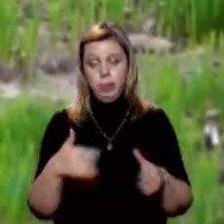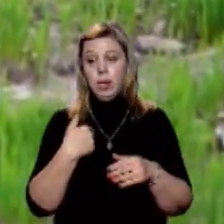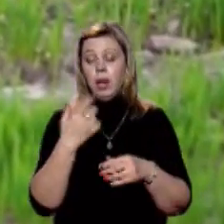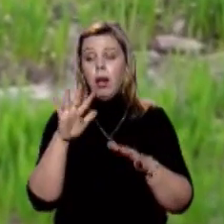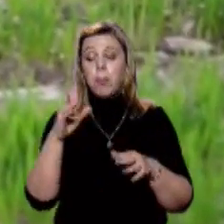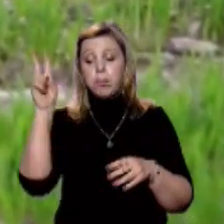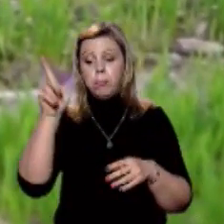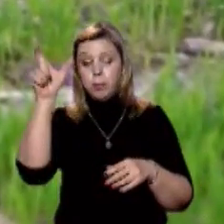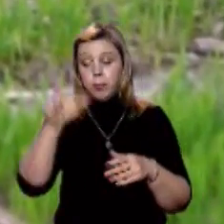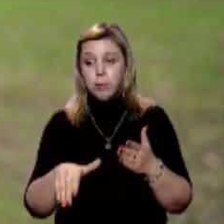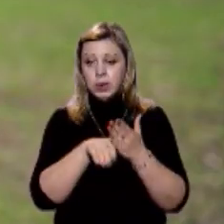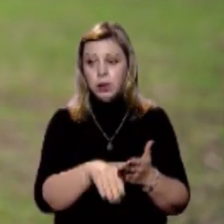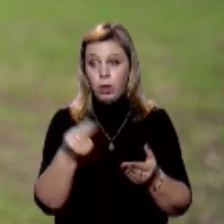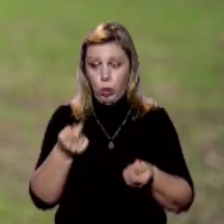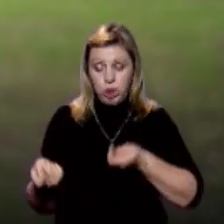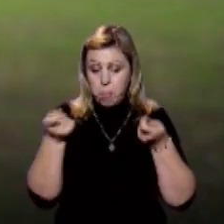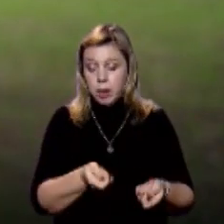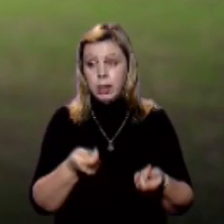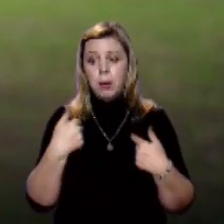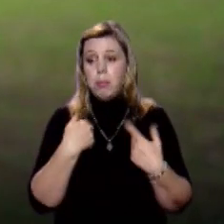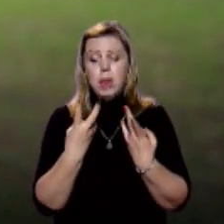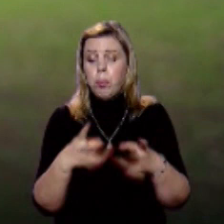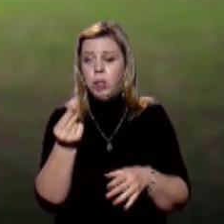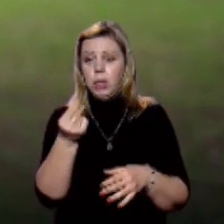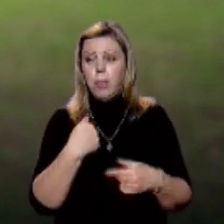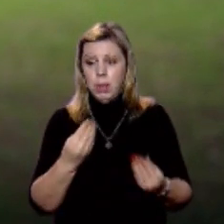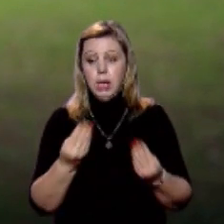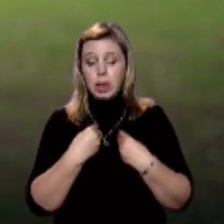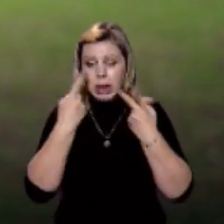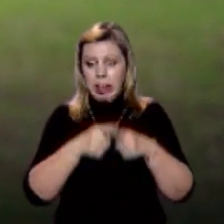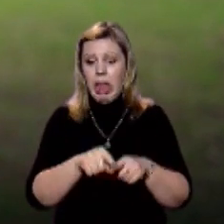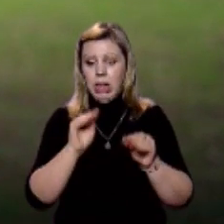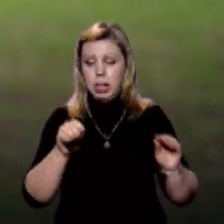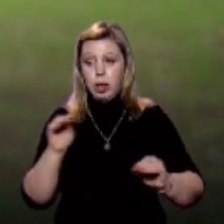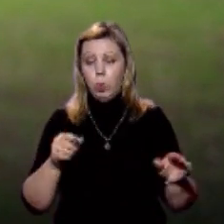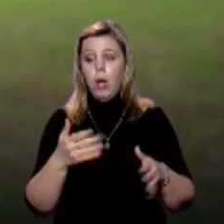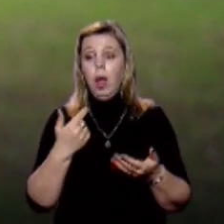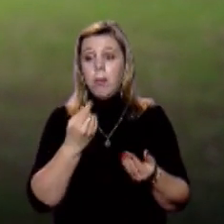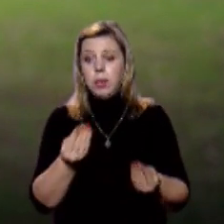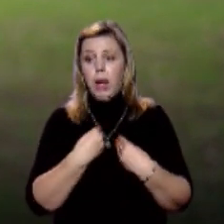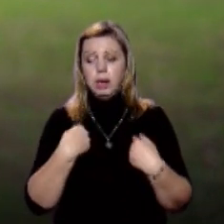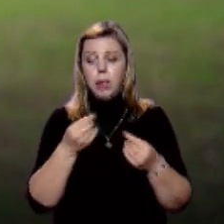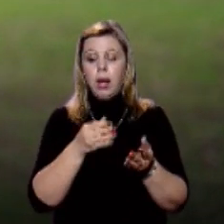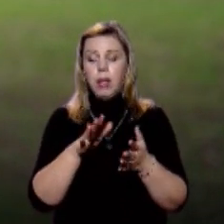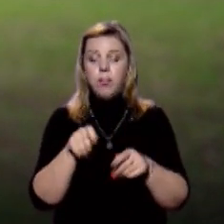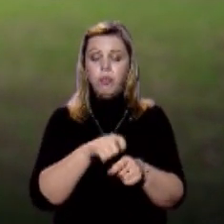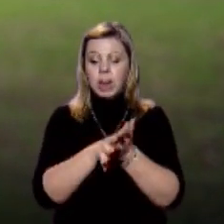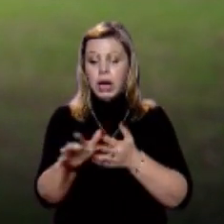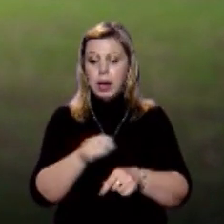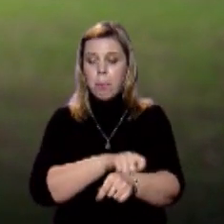прийде, мені гроші принесе. Мені не потрібні гроші, мені дайте техніку, мені дайте витратні